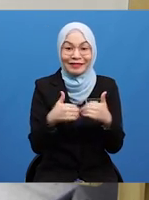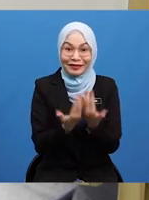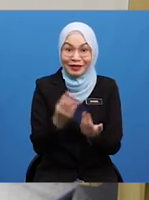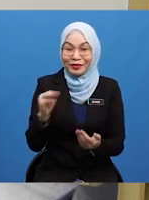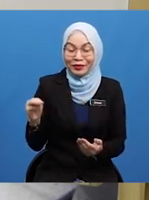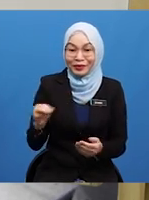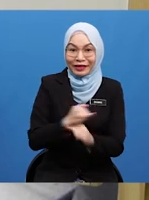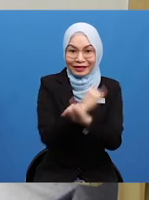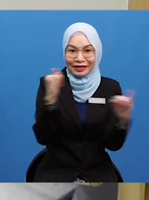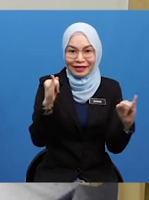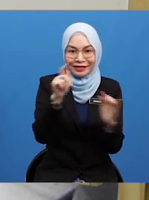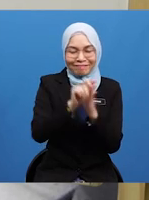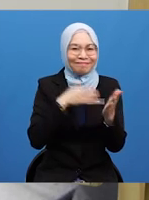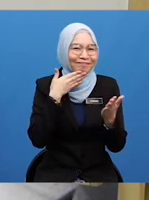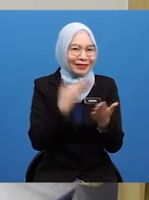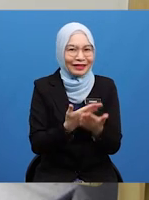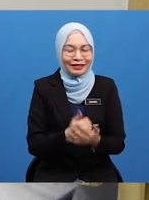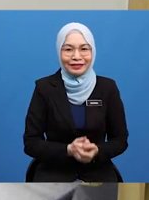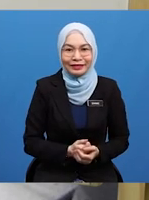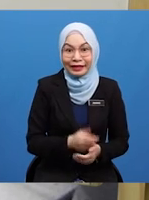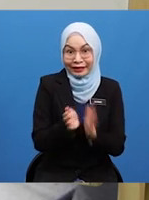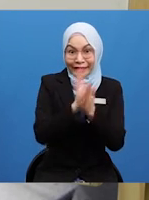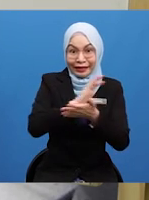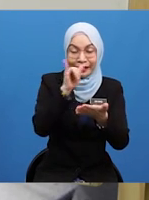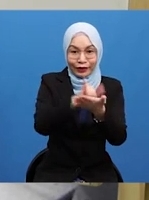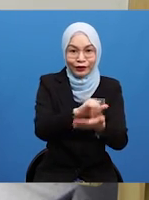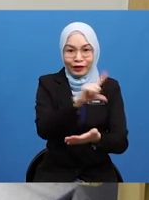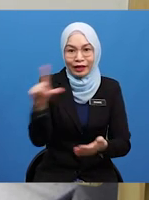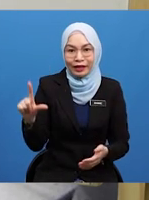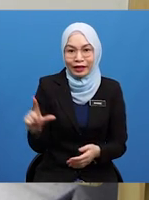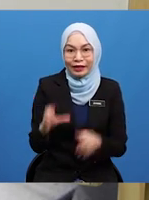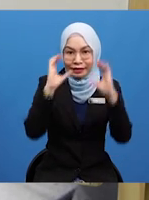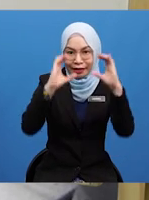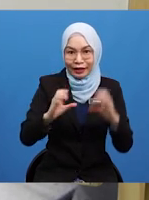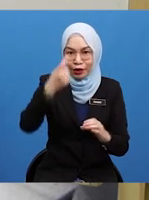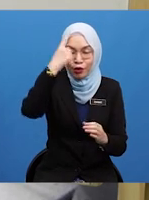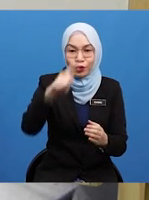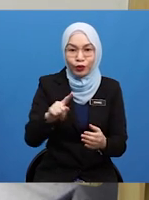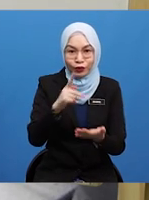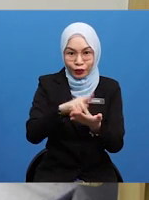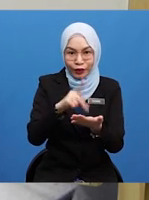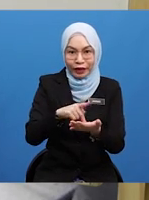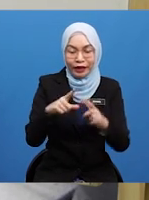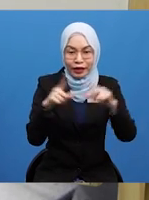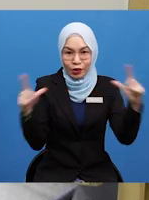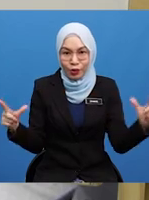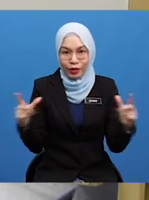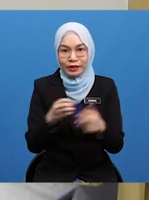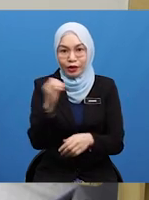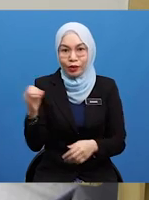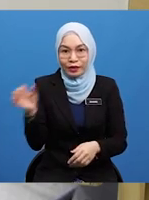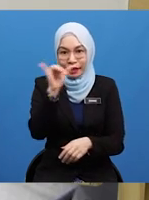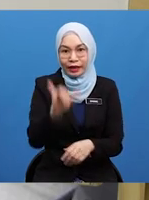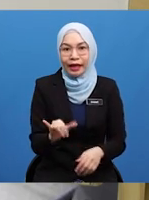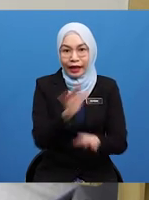Jelas? Terbaik kan? Jadi begitulah cara mengira luas bagi objek yang